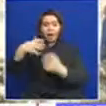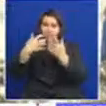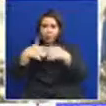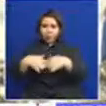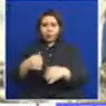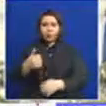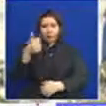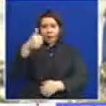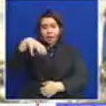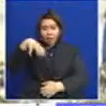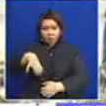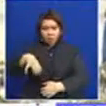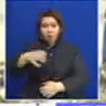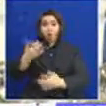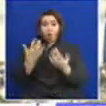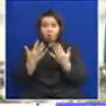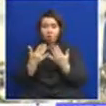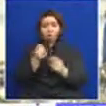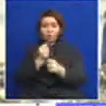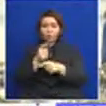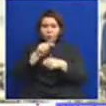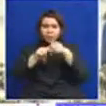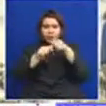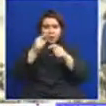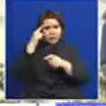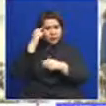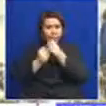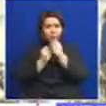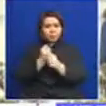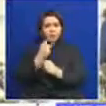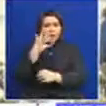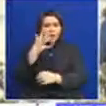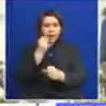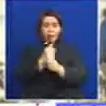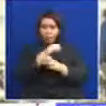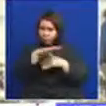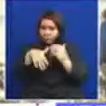างโรงไฟฟ้าแล้วเสร็จคาดว่าภายใน5ปีจะจัดการขยะทั้งหมดในพื้นที่ได้